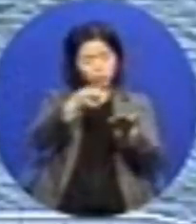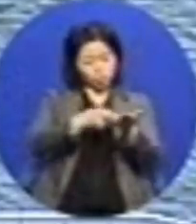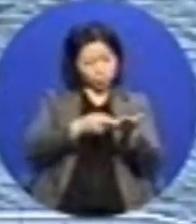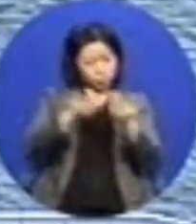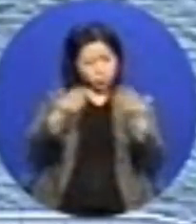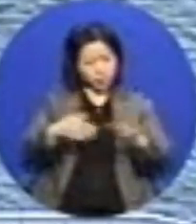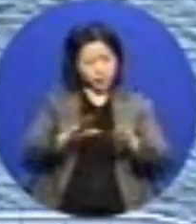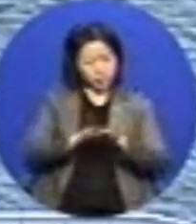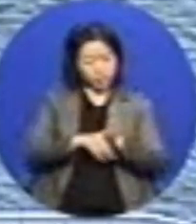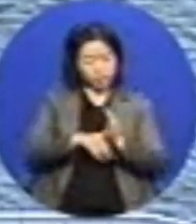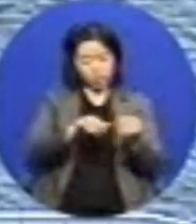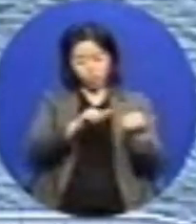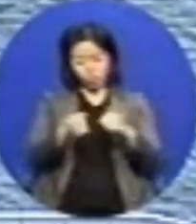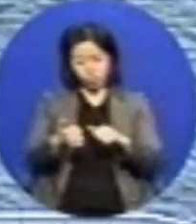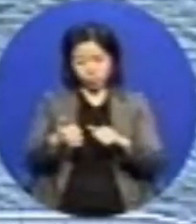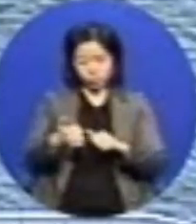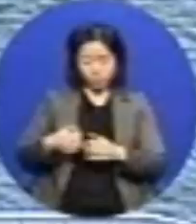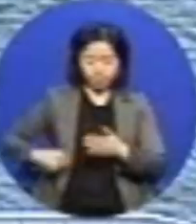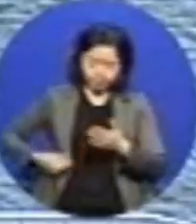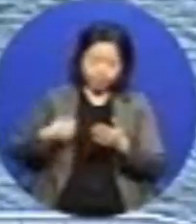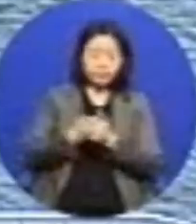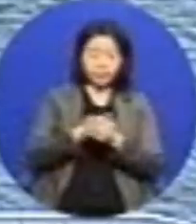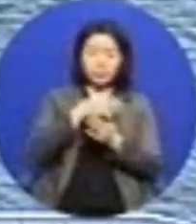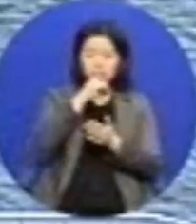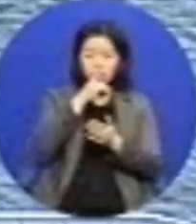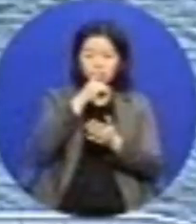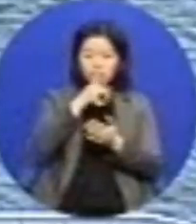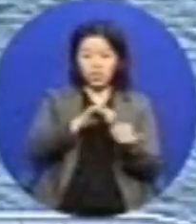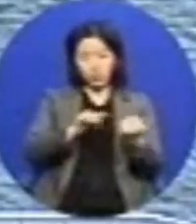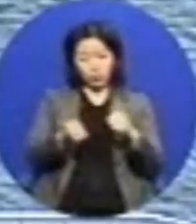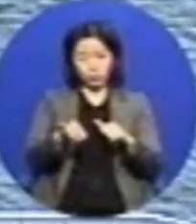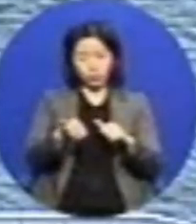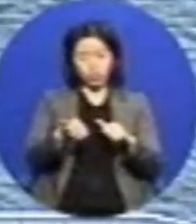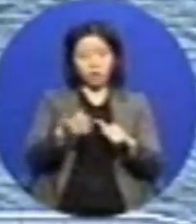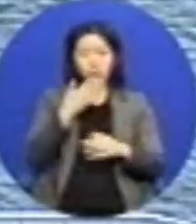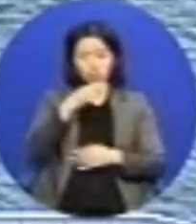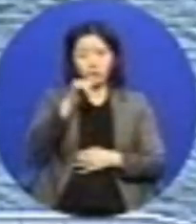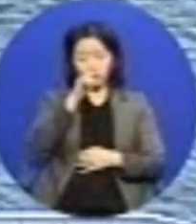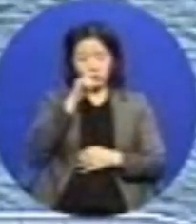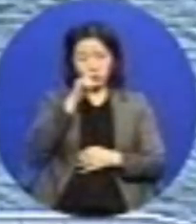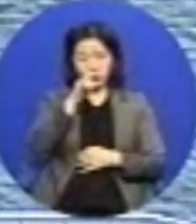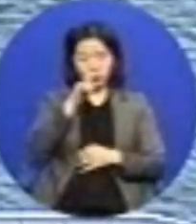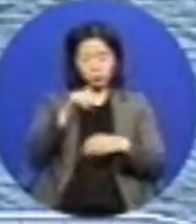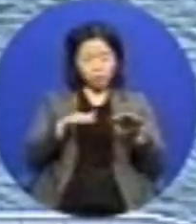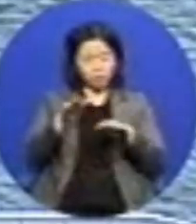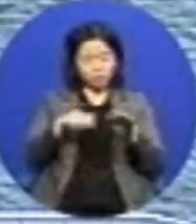죽음을 각오 했습니다 죽을 수도 있는 확률이 있었어요